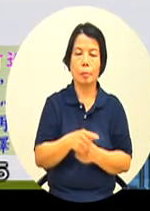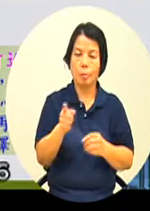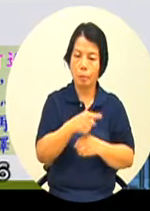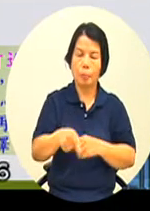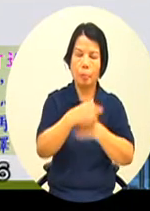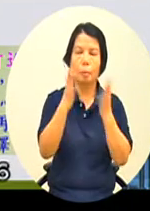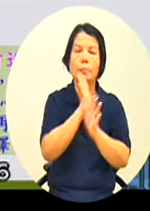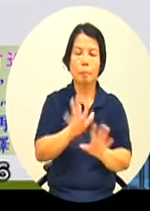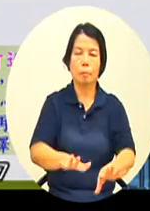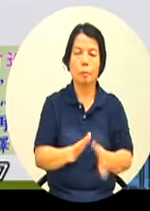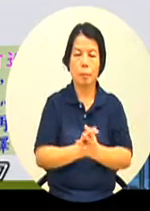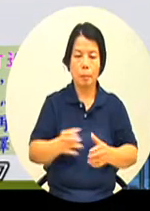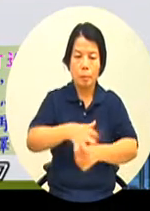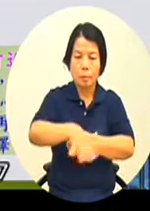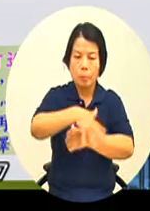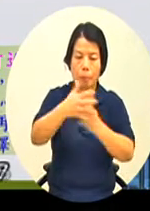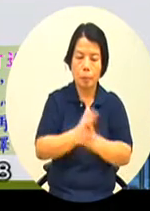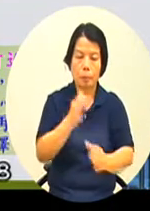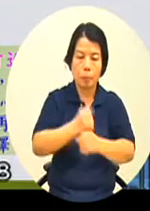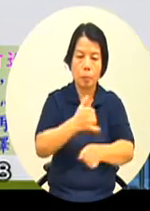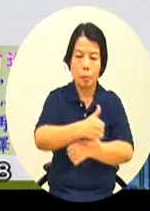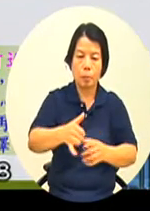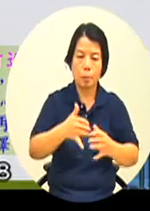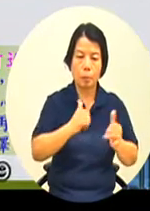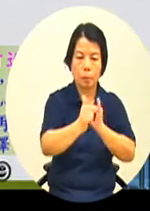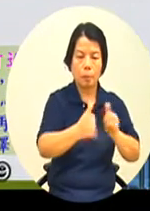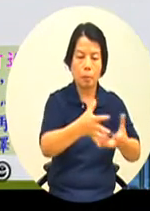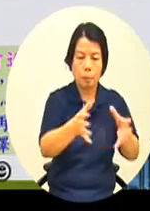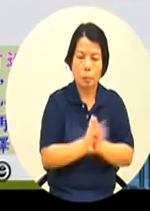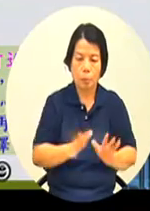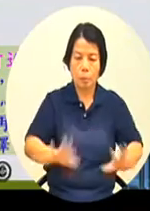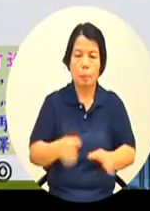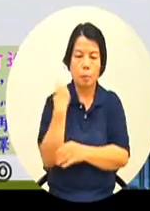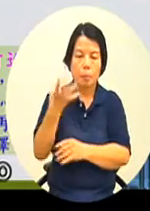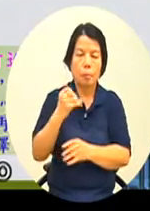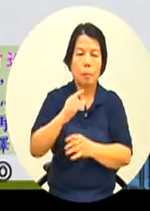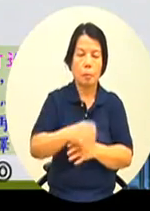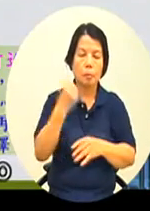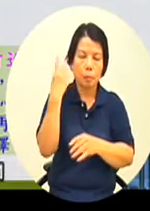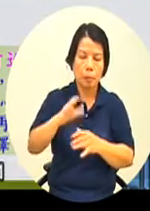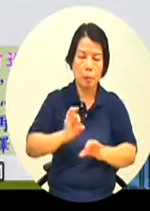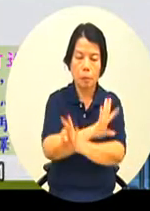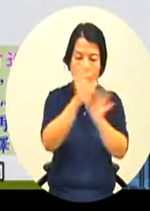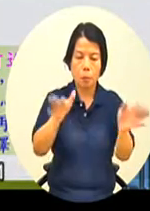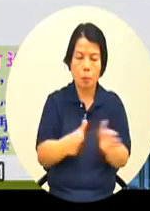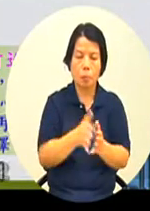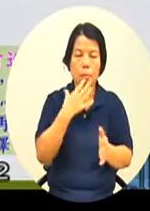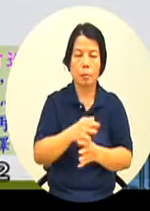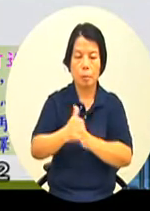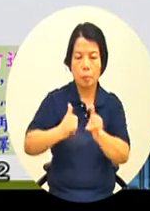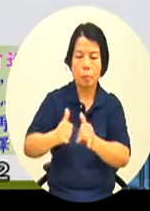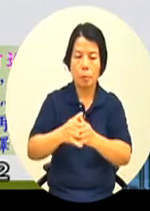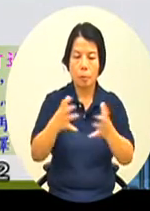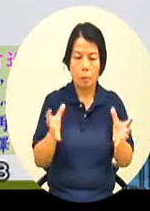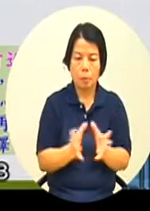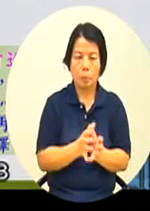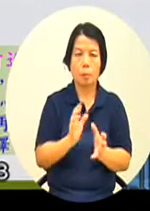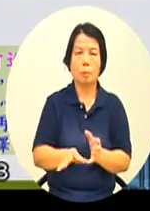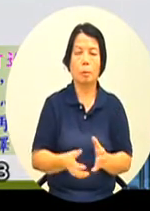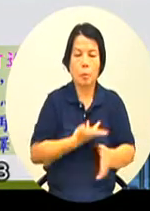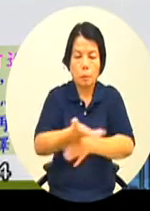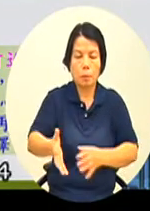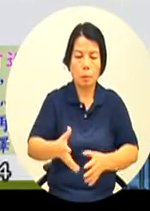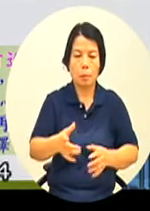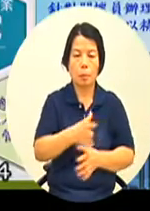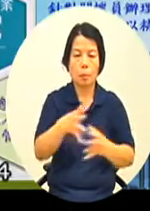经有22个员工社团，那今年度又新成立一个星光社，由本府主计处提供辅导单位，提供我们同仁多